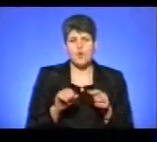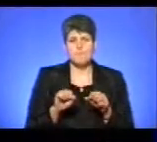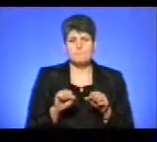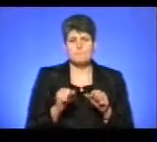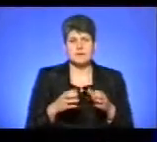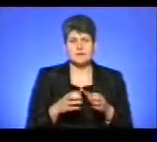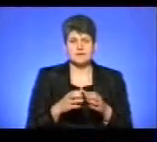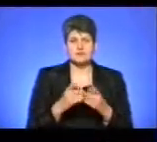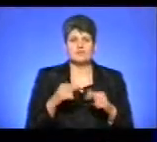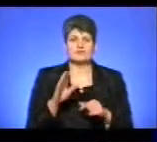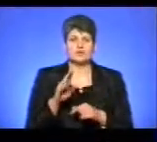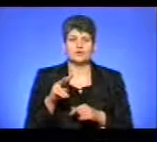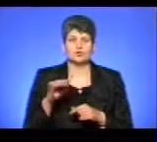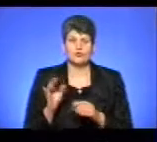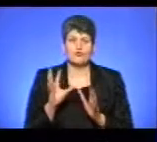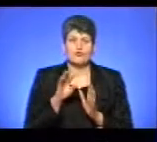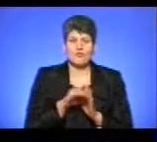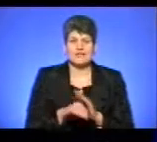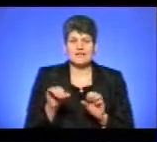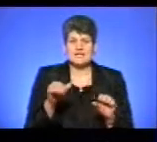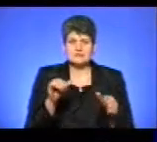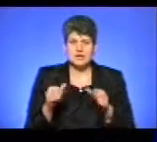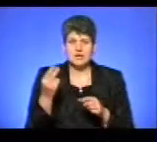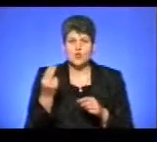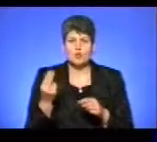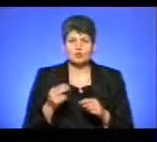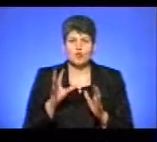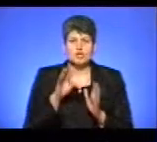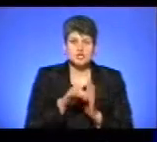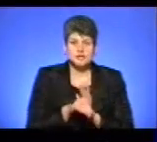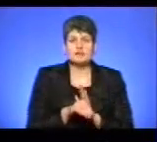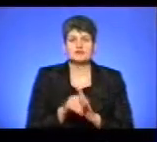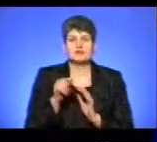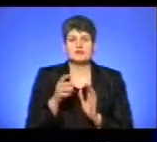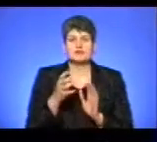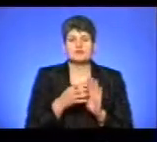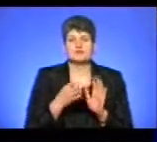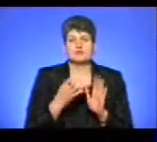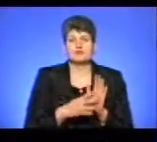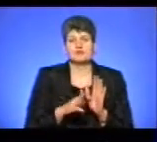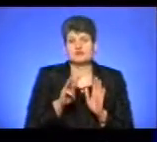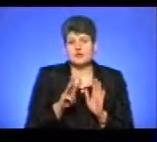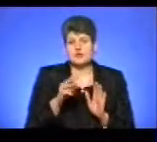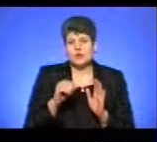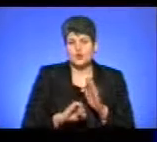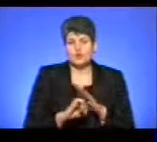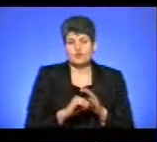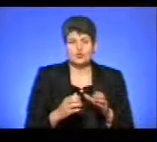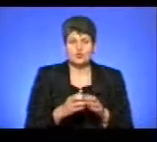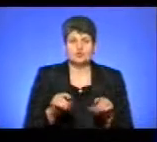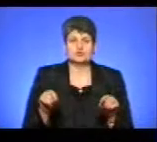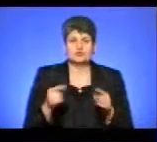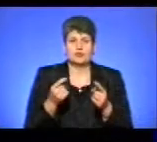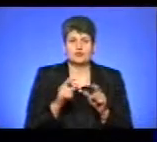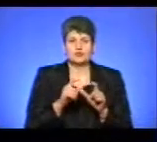організував Віктор Лупійчук. До нього входять різьбярі і художники. У 1993 році на основі гурту у Тернополі створили